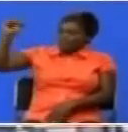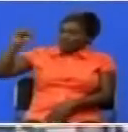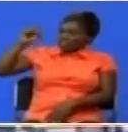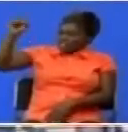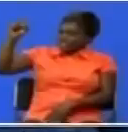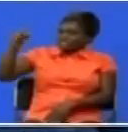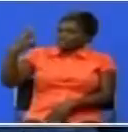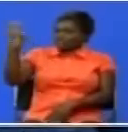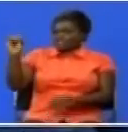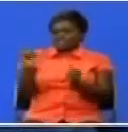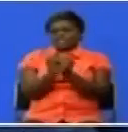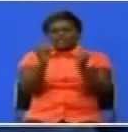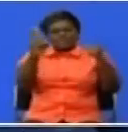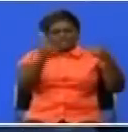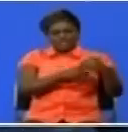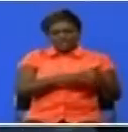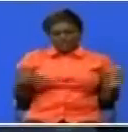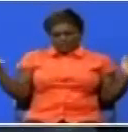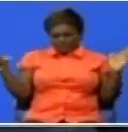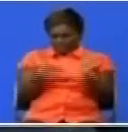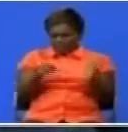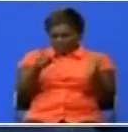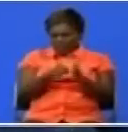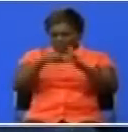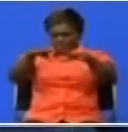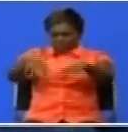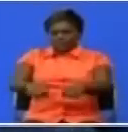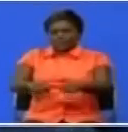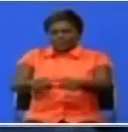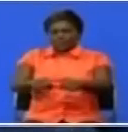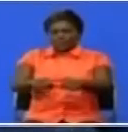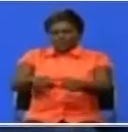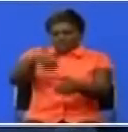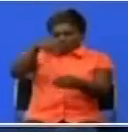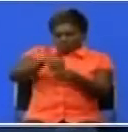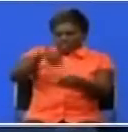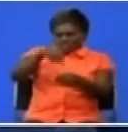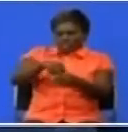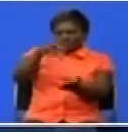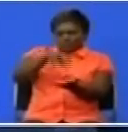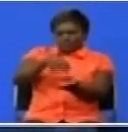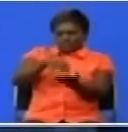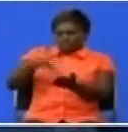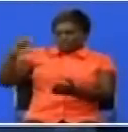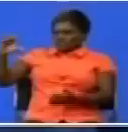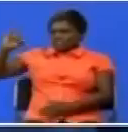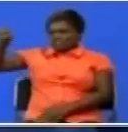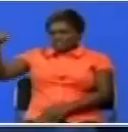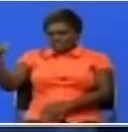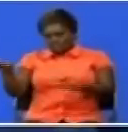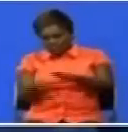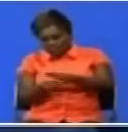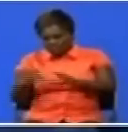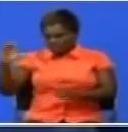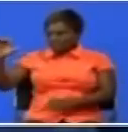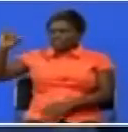mwaka 2017. Issue of succession within the rank of the Chief Justice, Deputy Chief